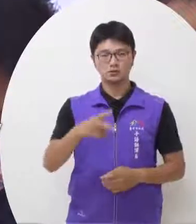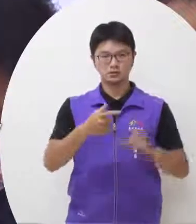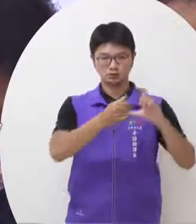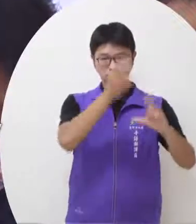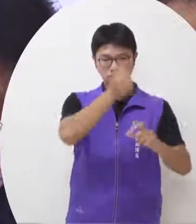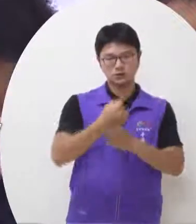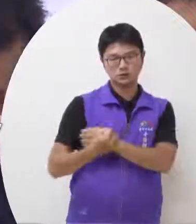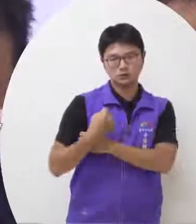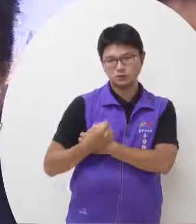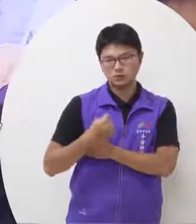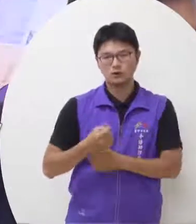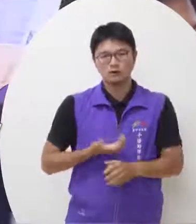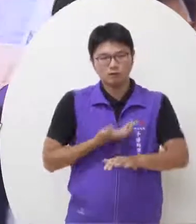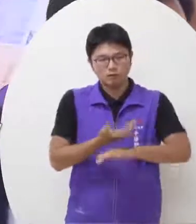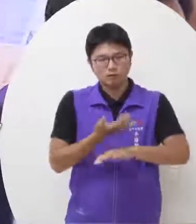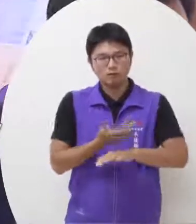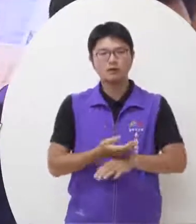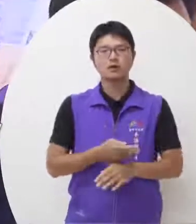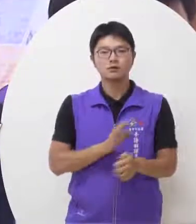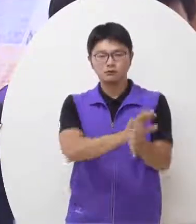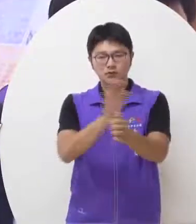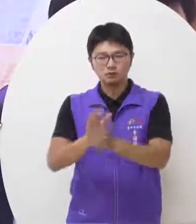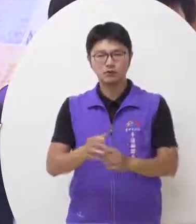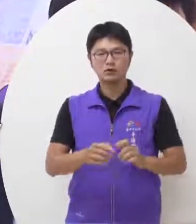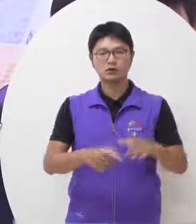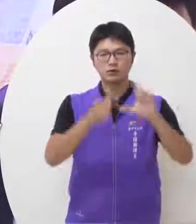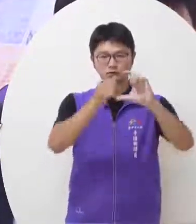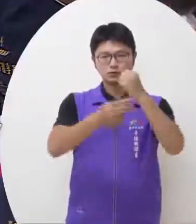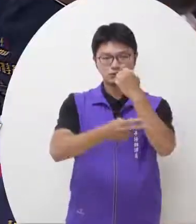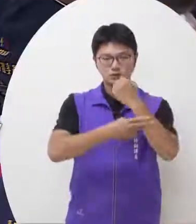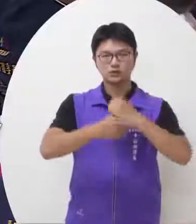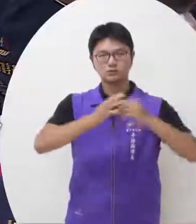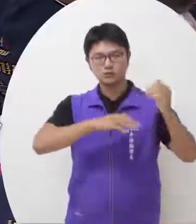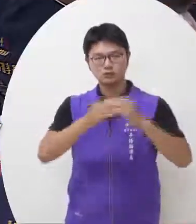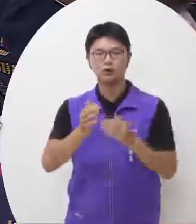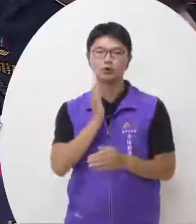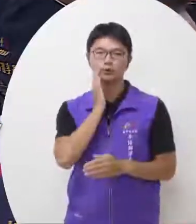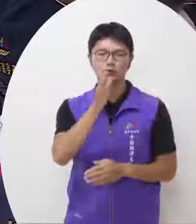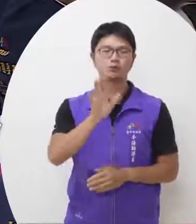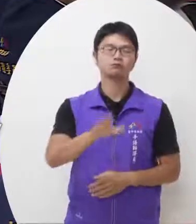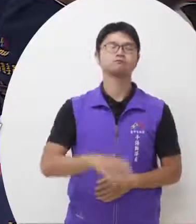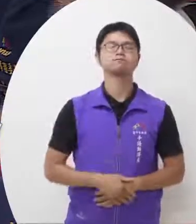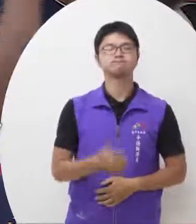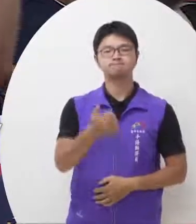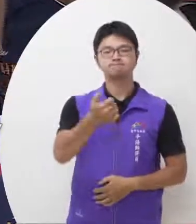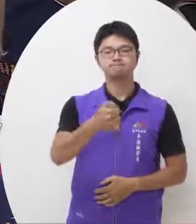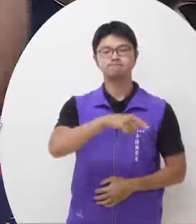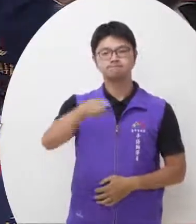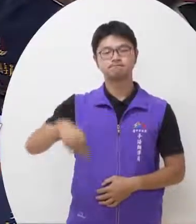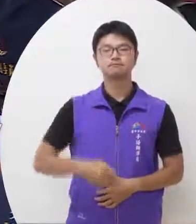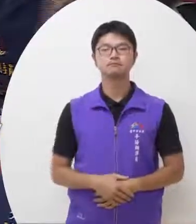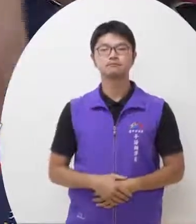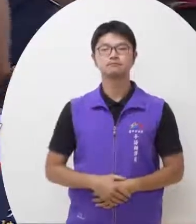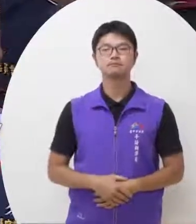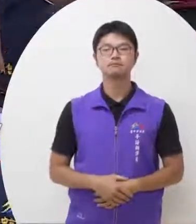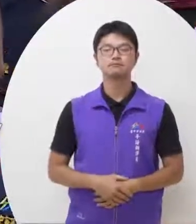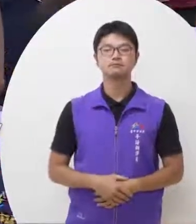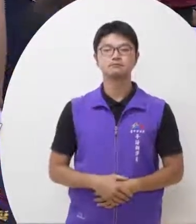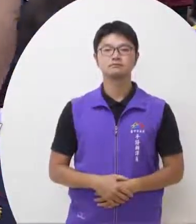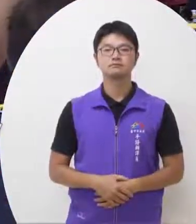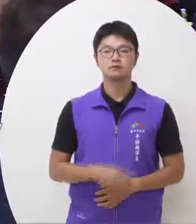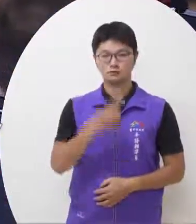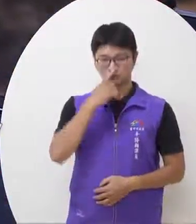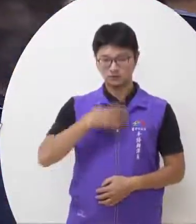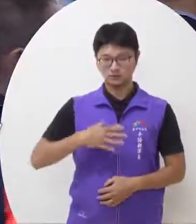谢那个区里和谐，谢谢大家。 谢谢哈，对，因为我知道很多的今天有很多